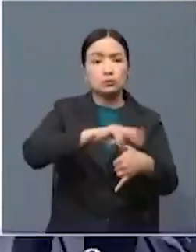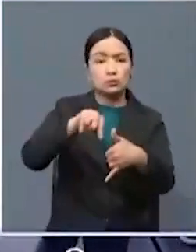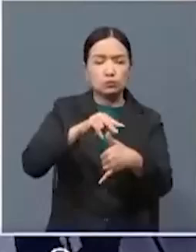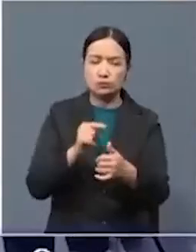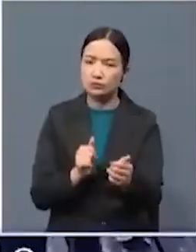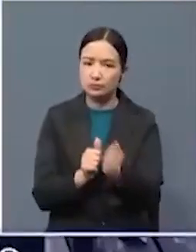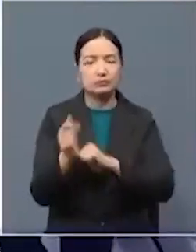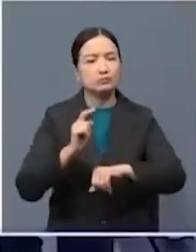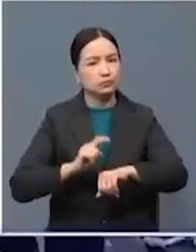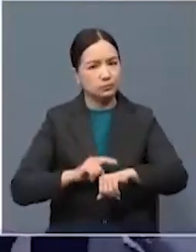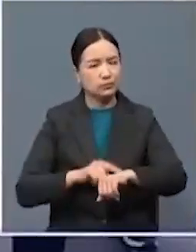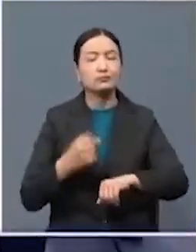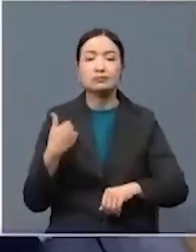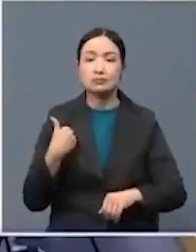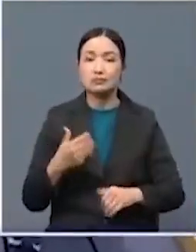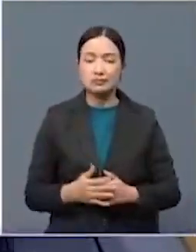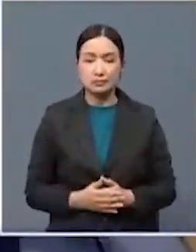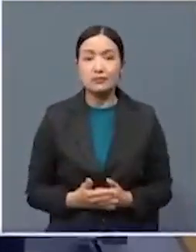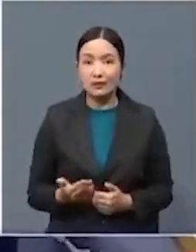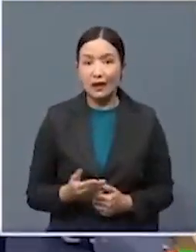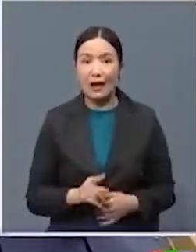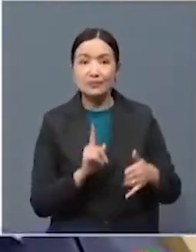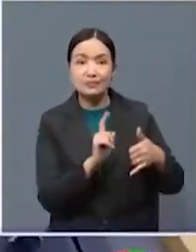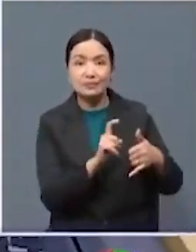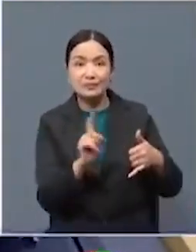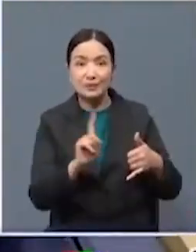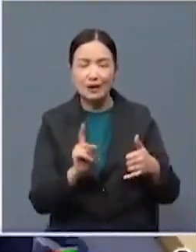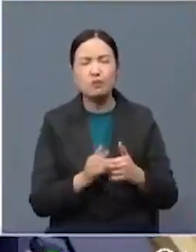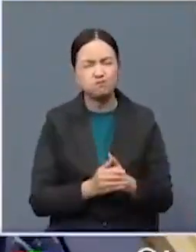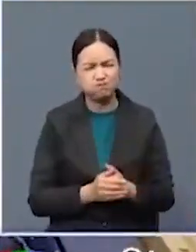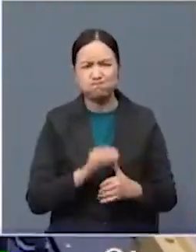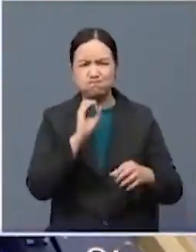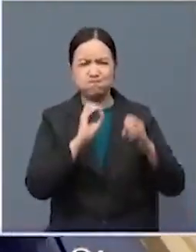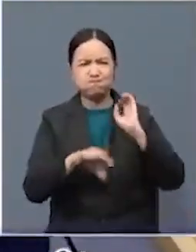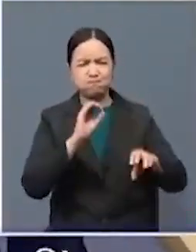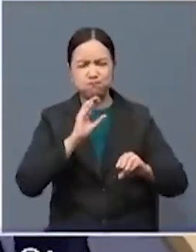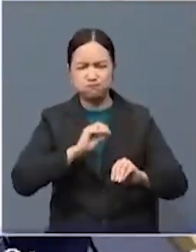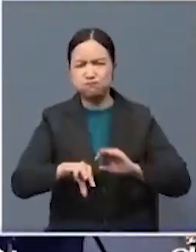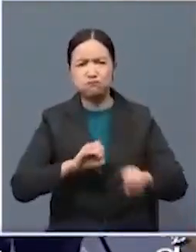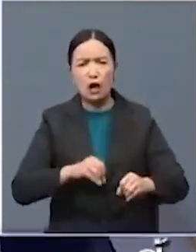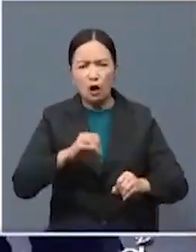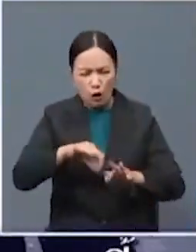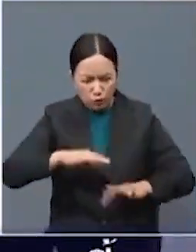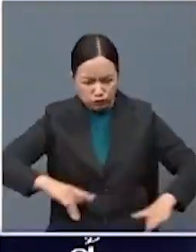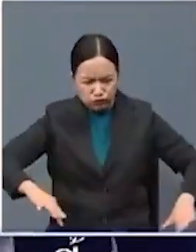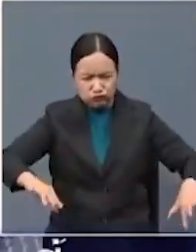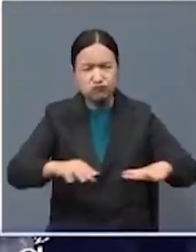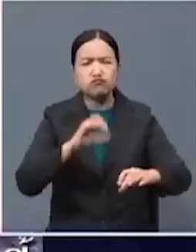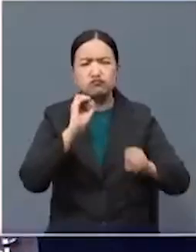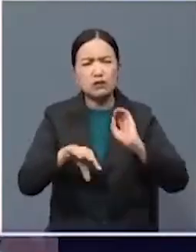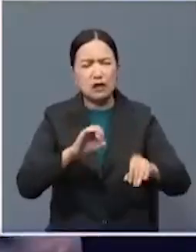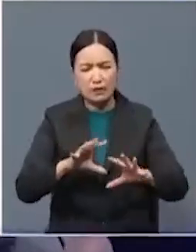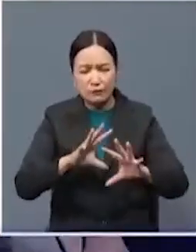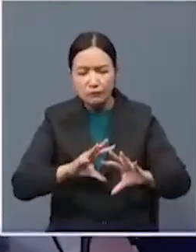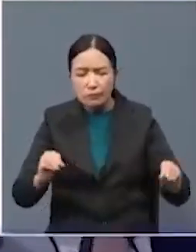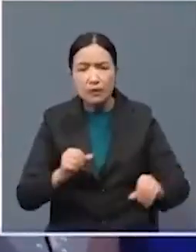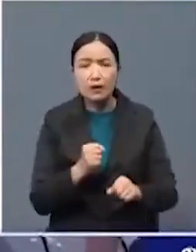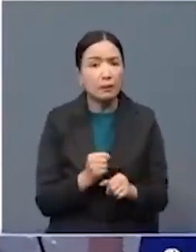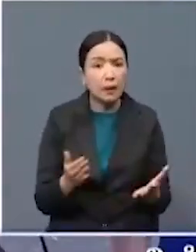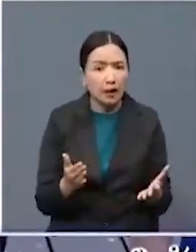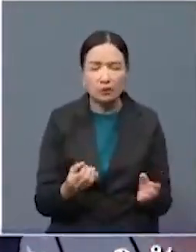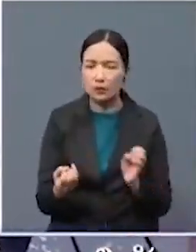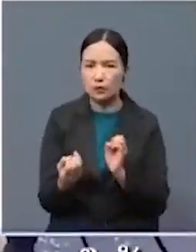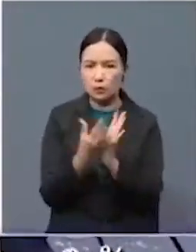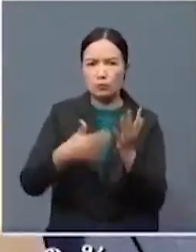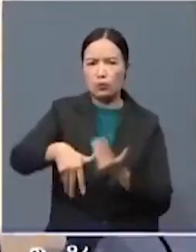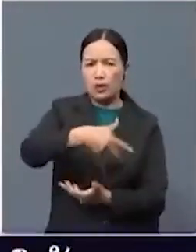ท่องเที่ยวอย่างทันท่วงทีด้วยนอกจากนี้ค่ะยังไปสอบถามเรื่องของการกำจัดขยะบนเกาะและการบำบัดน้ำเสียจะไม่กระทบต่อสิ่ง